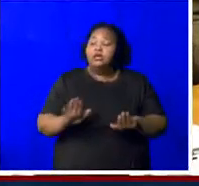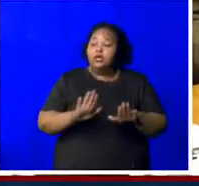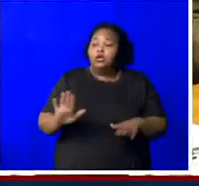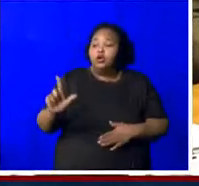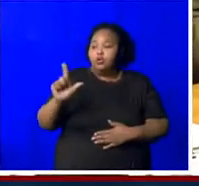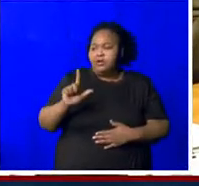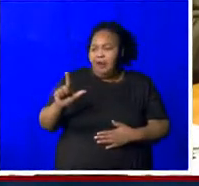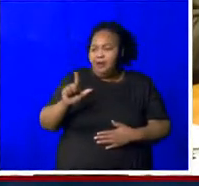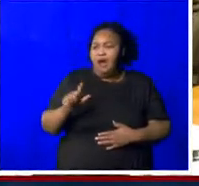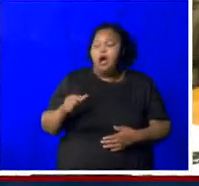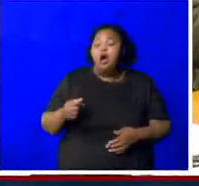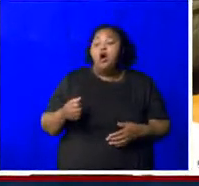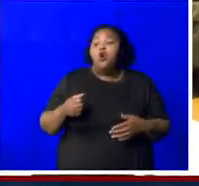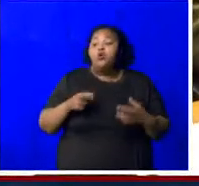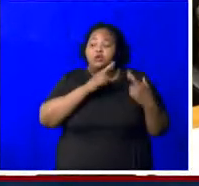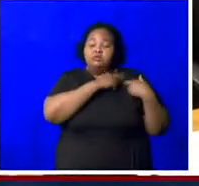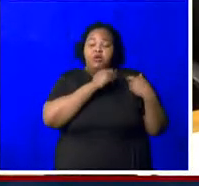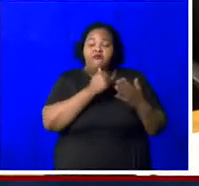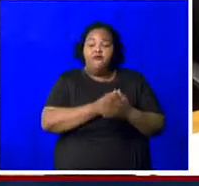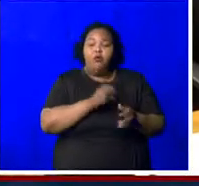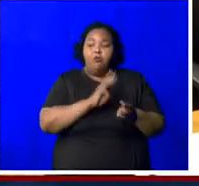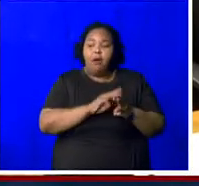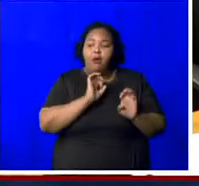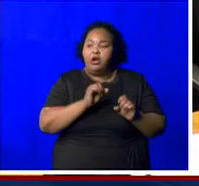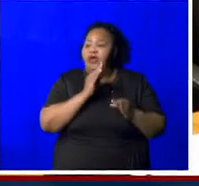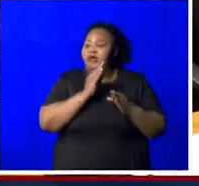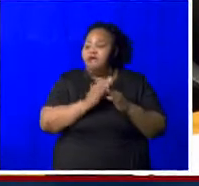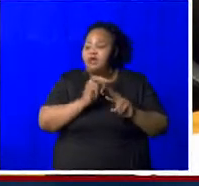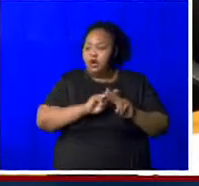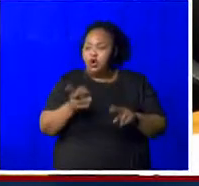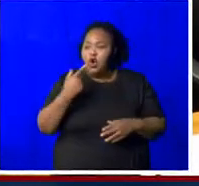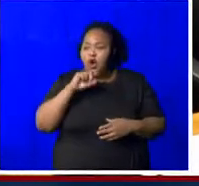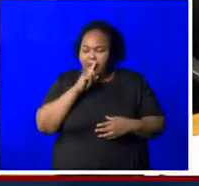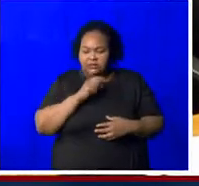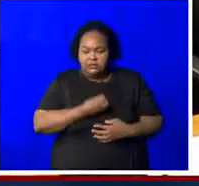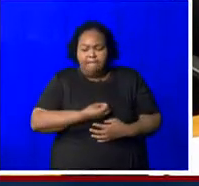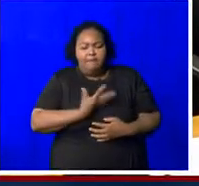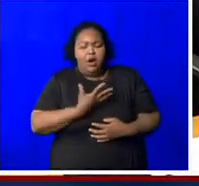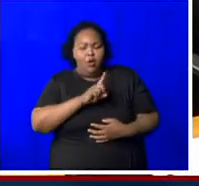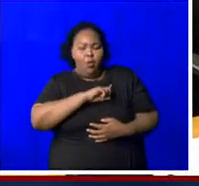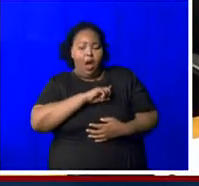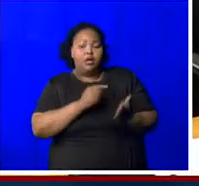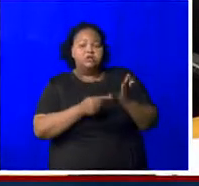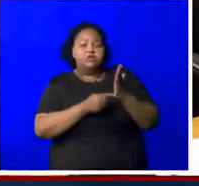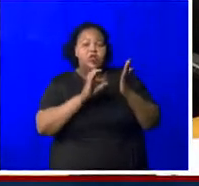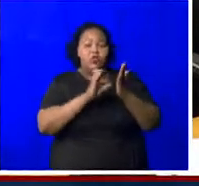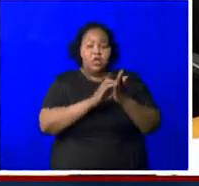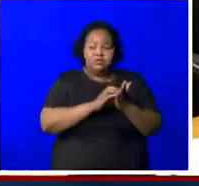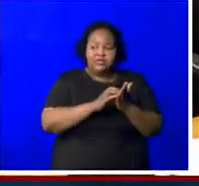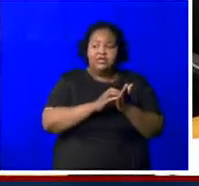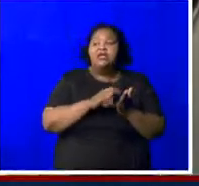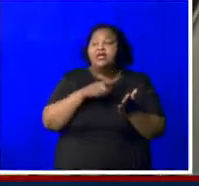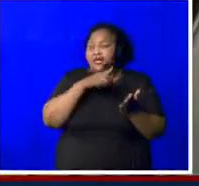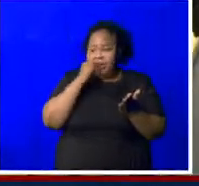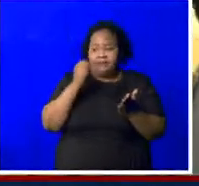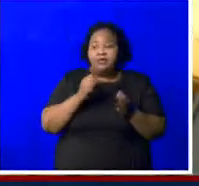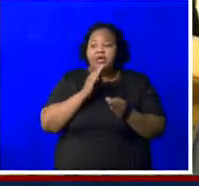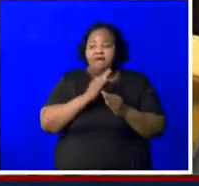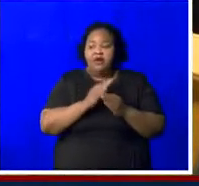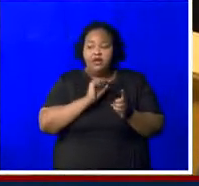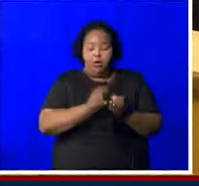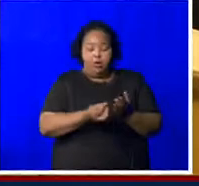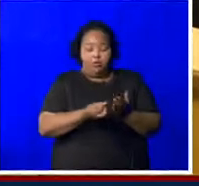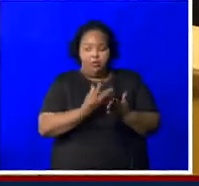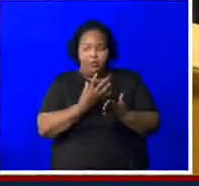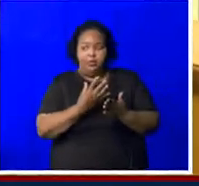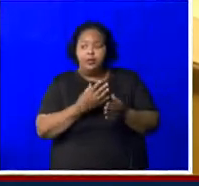ukuthi umasipala eMbabane lo mhlaba ubhaliswe ngelibito lababa wakhe Mathole. Kodwa incwadi yesifakazelo liyabhalwa nguZephania Nkambule